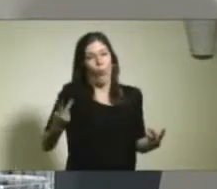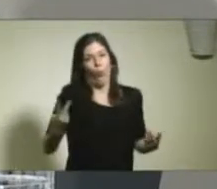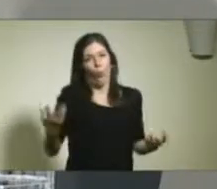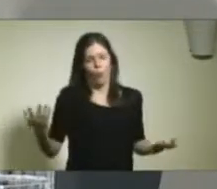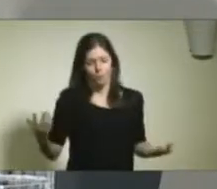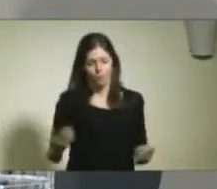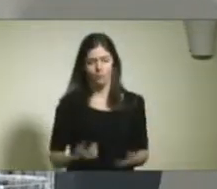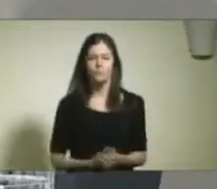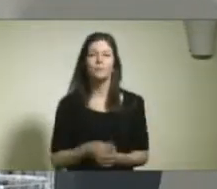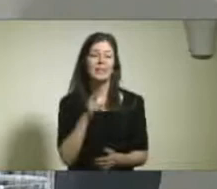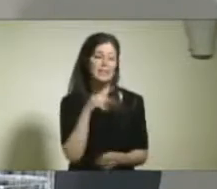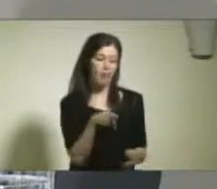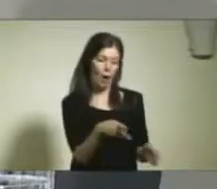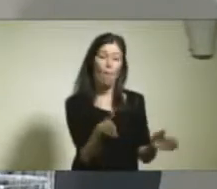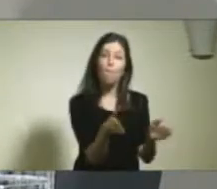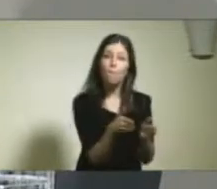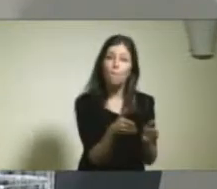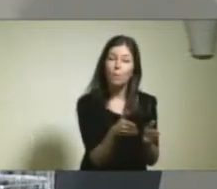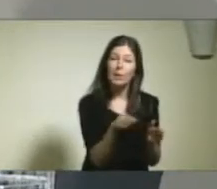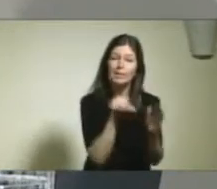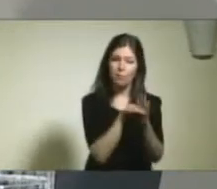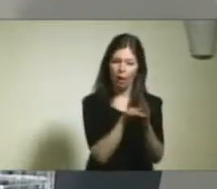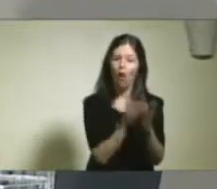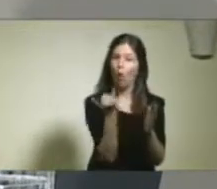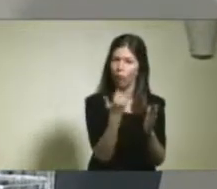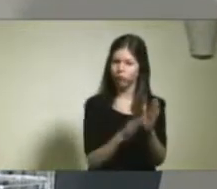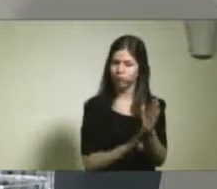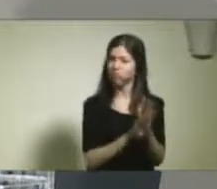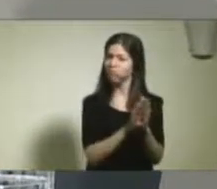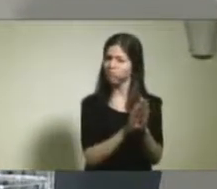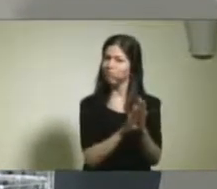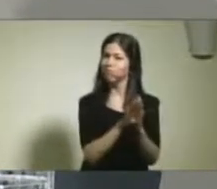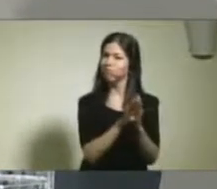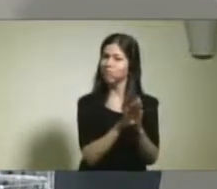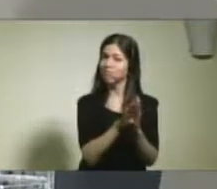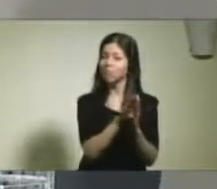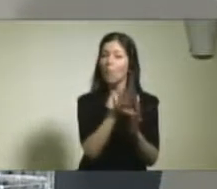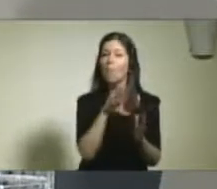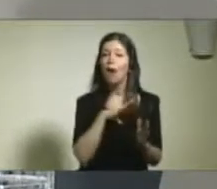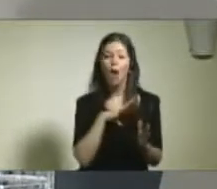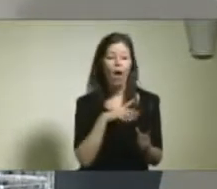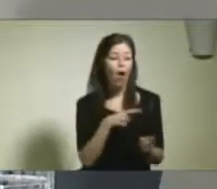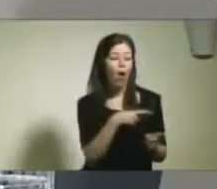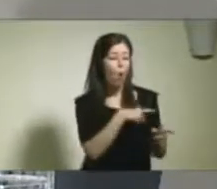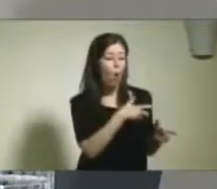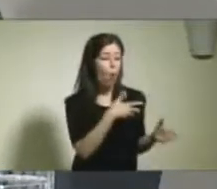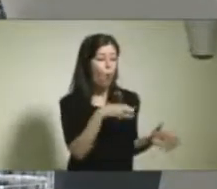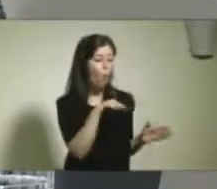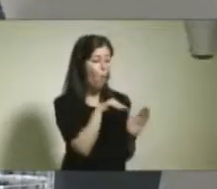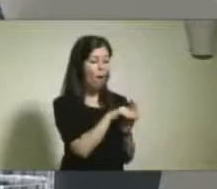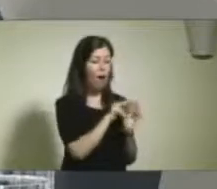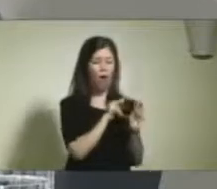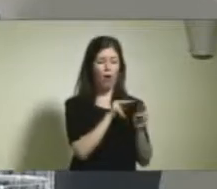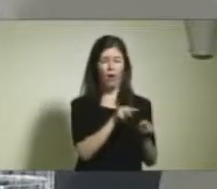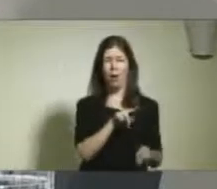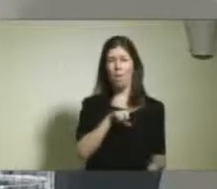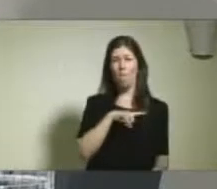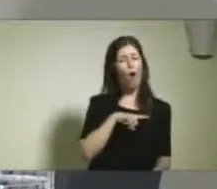on est en croissance ascendante, mais pour l'instant, on ne fait encore pas peur aux grosses banques. Elles sont